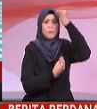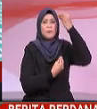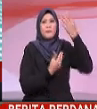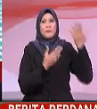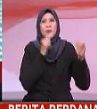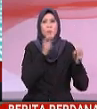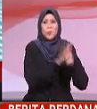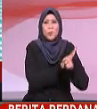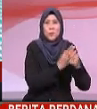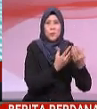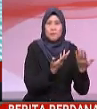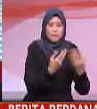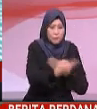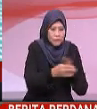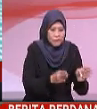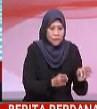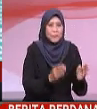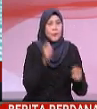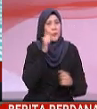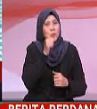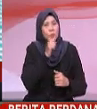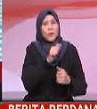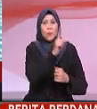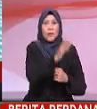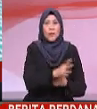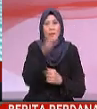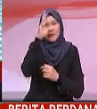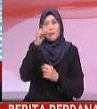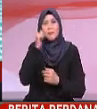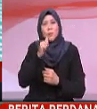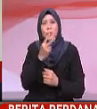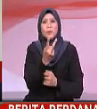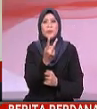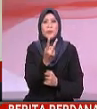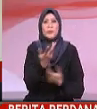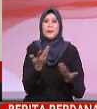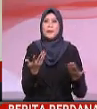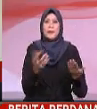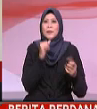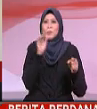besar. Ada perempuan seorang, lelaki dua-dua.